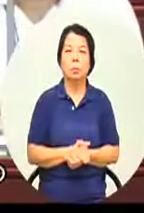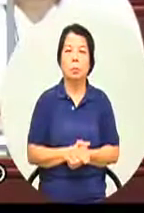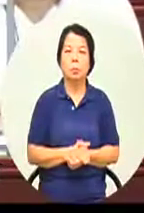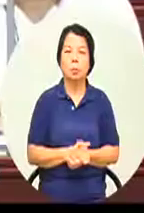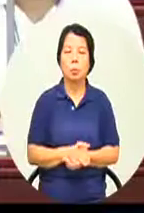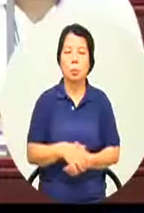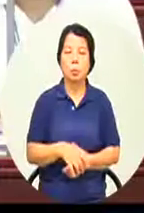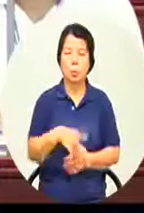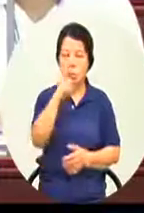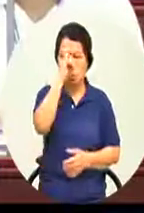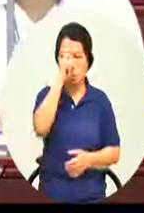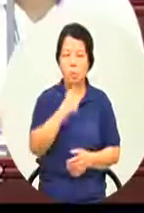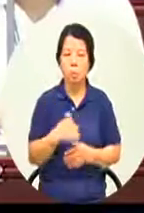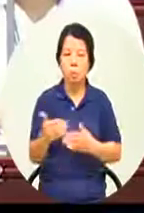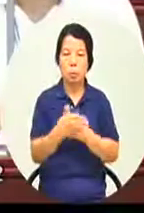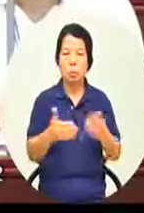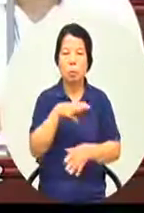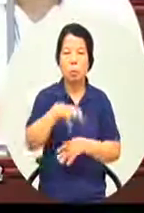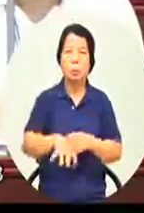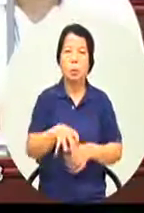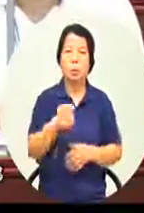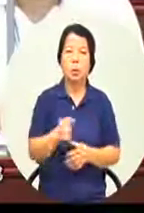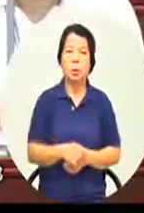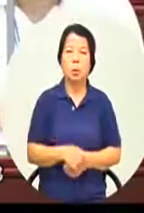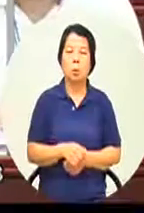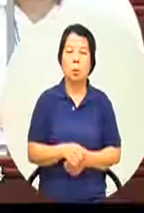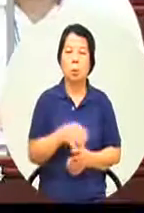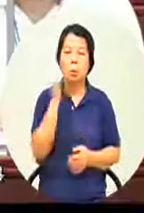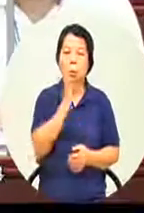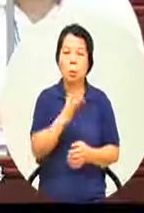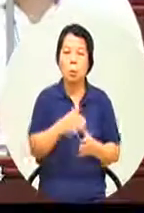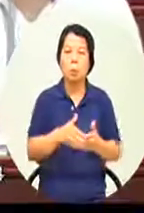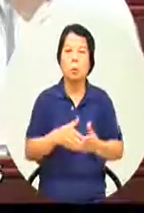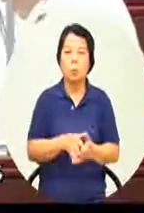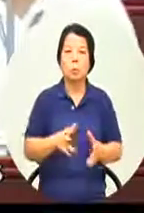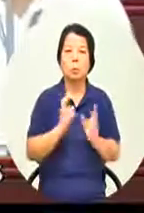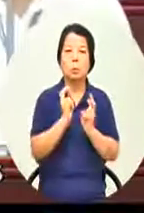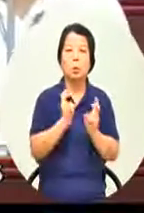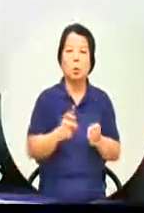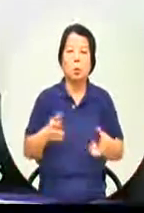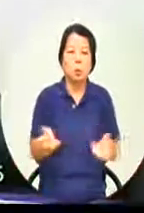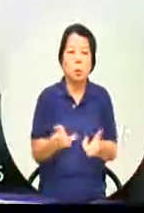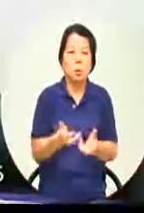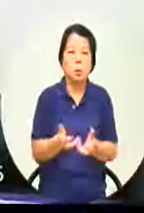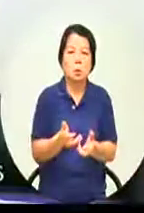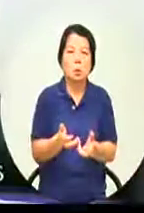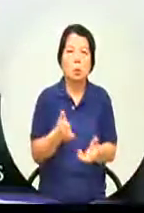通局不要说，就像卢永局长讲的，我们不希望等到捷运要动工的时候才把这